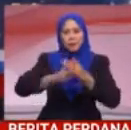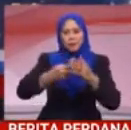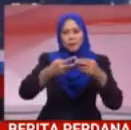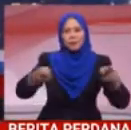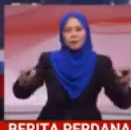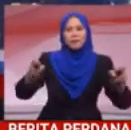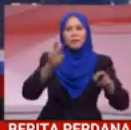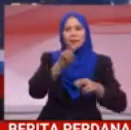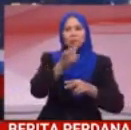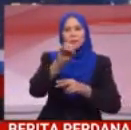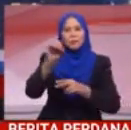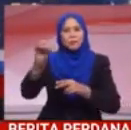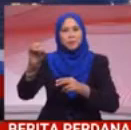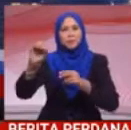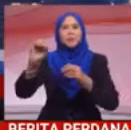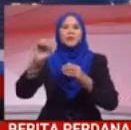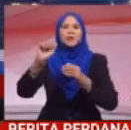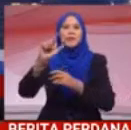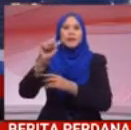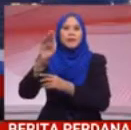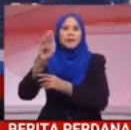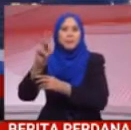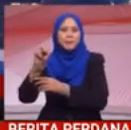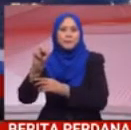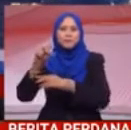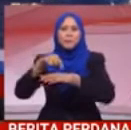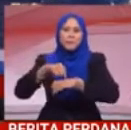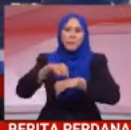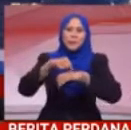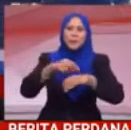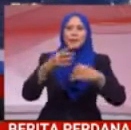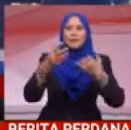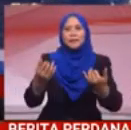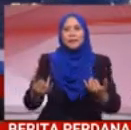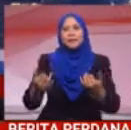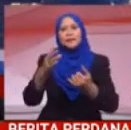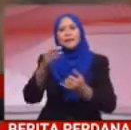2000 menerusi album sulung mereka, Semut dan Lebah.